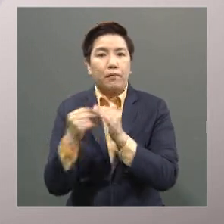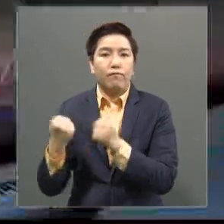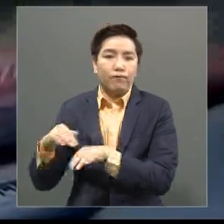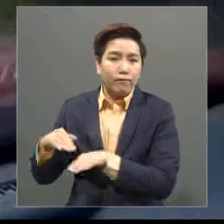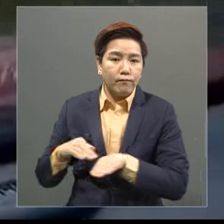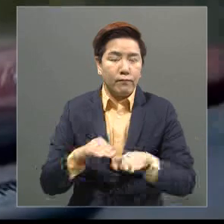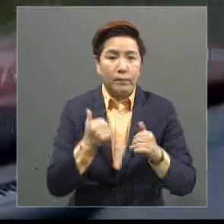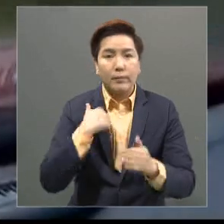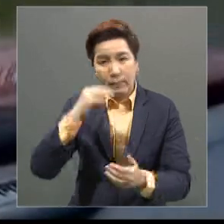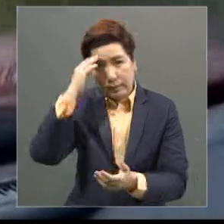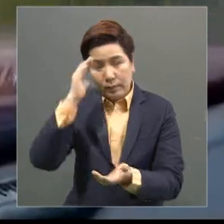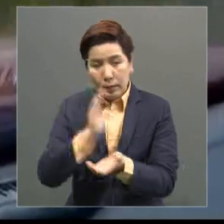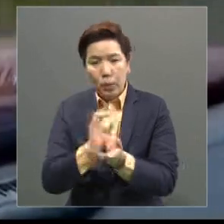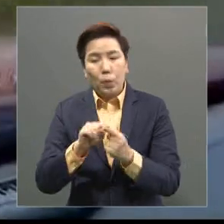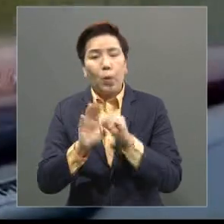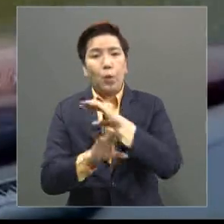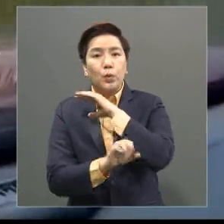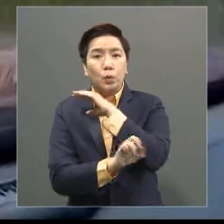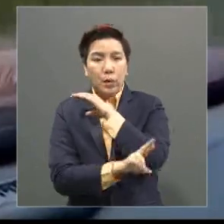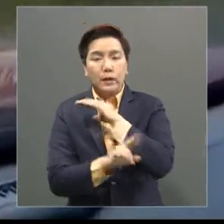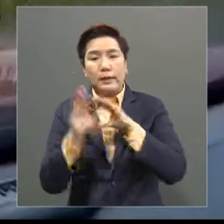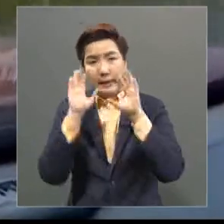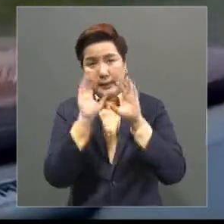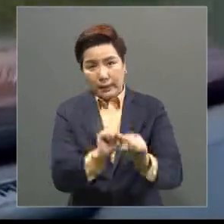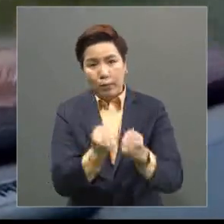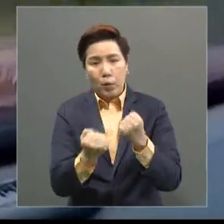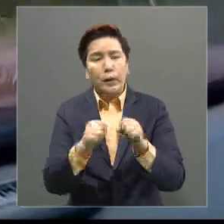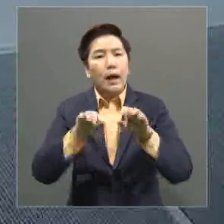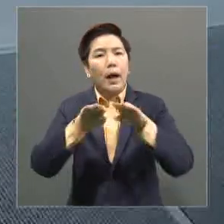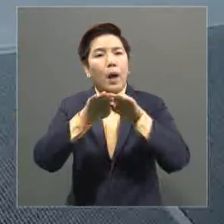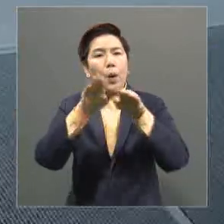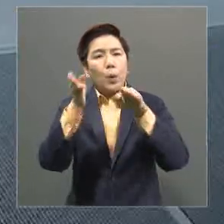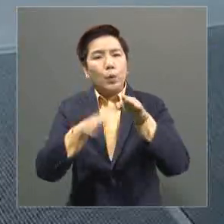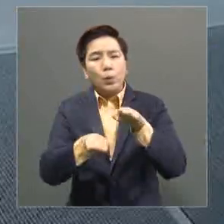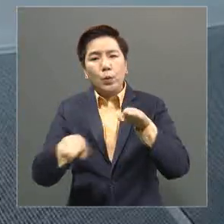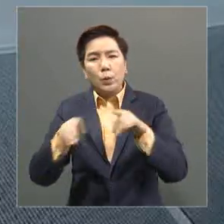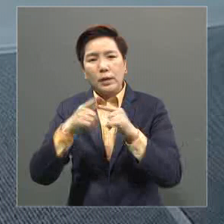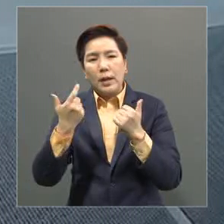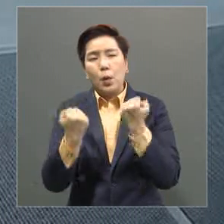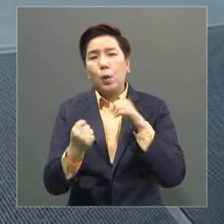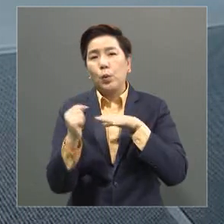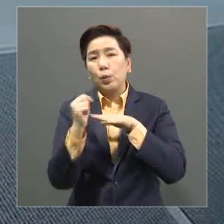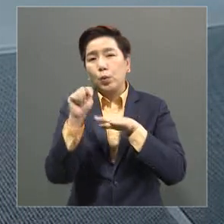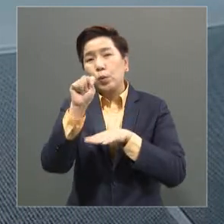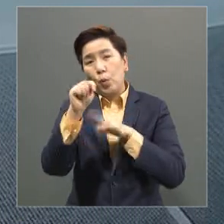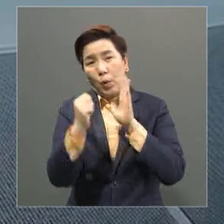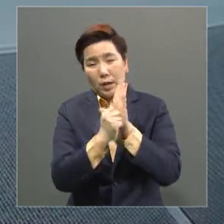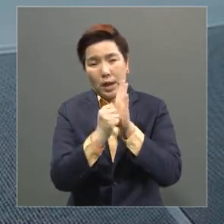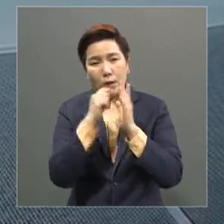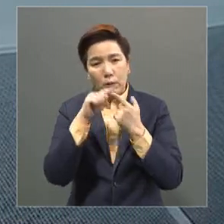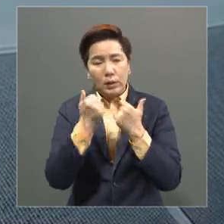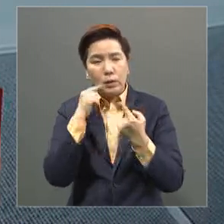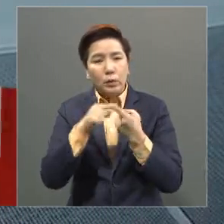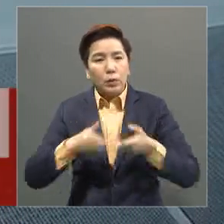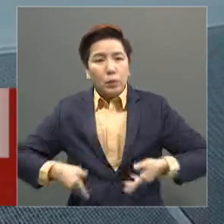โดยทางตำรวจทางหลวงสุราษฎร์ธานีค่ะสกัดจับรถกระบะตู้ทึบยี่ห้อโตโยต้าที่บริเวณแยกปาก